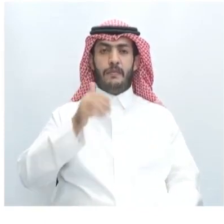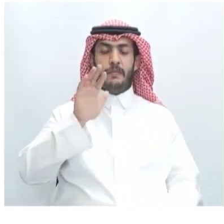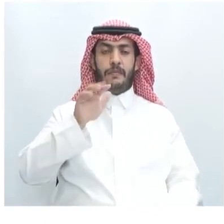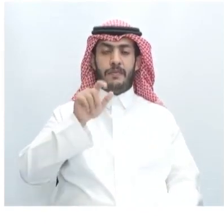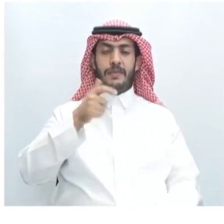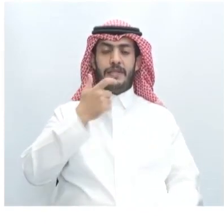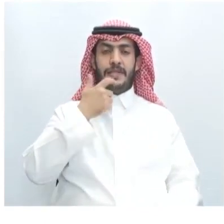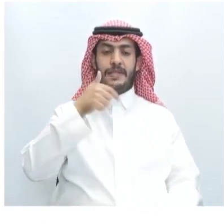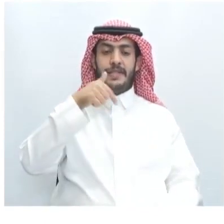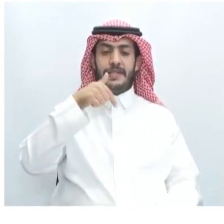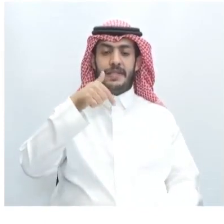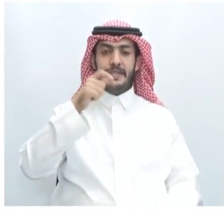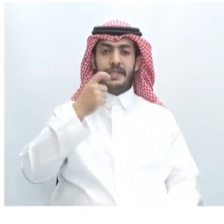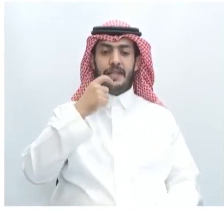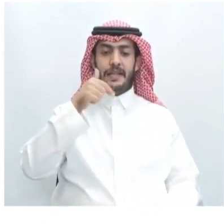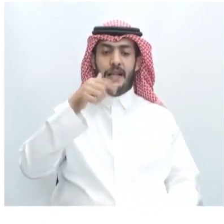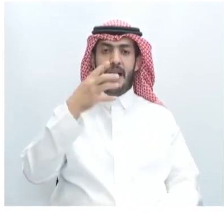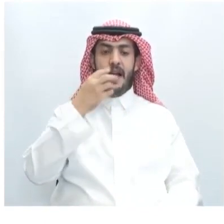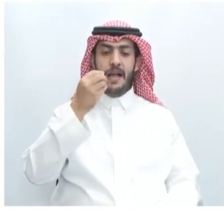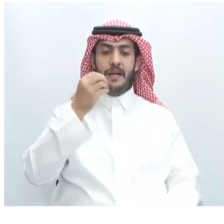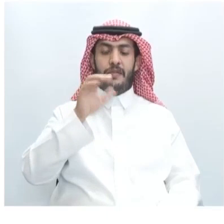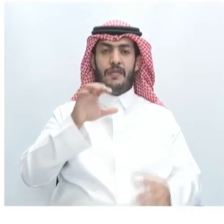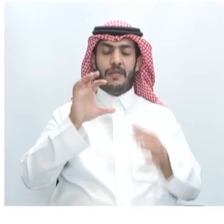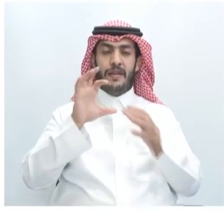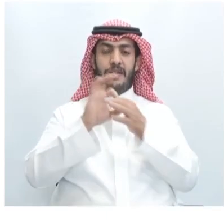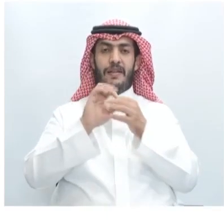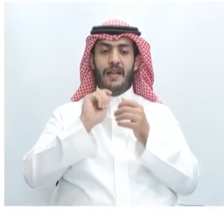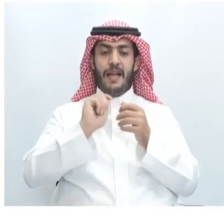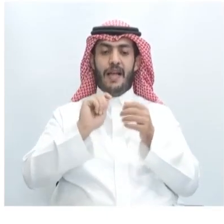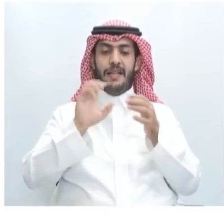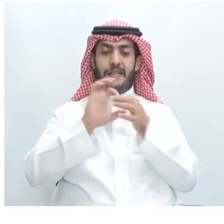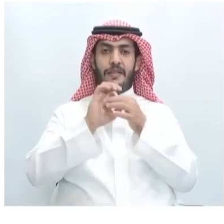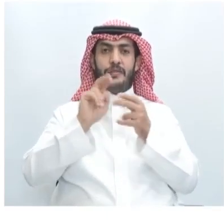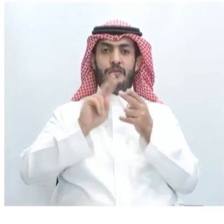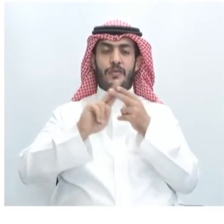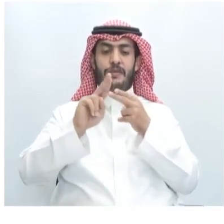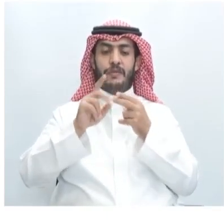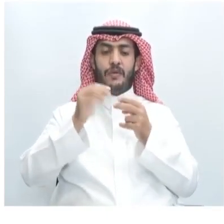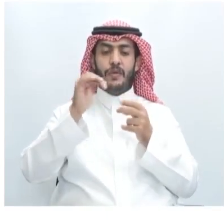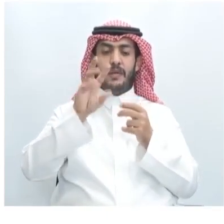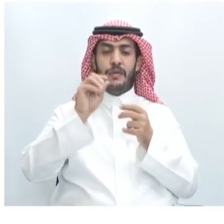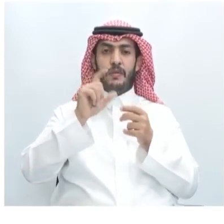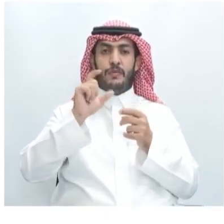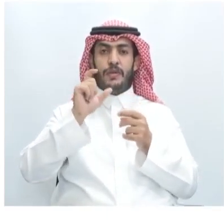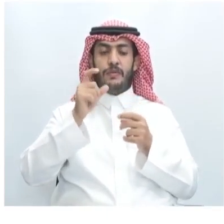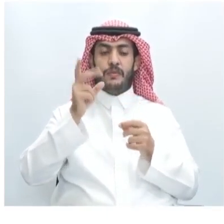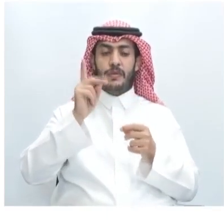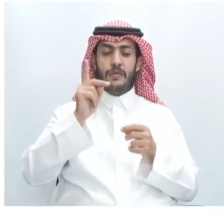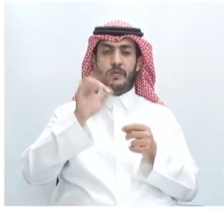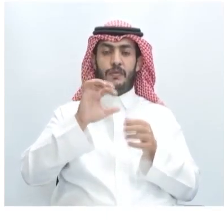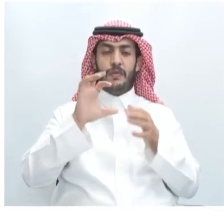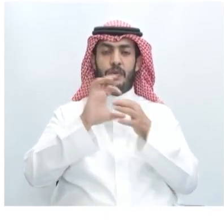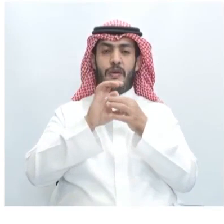في العام السادس لهجره فقد عقد صلح الحديبيه بين من ومن بين المسلمين